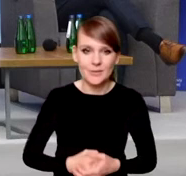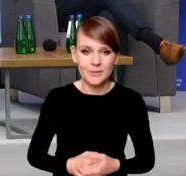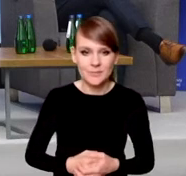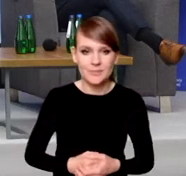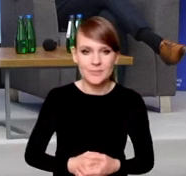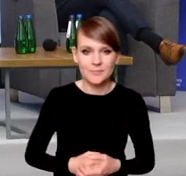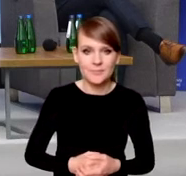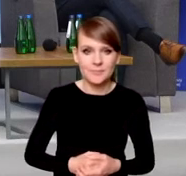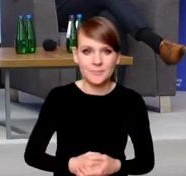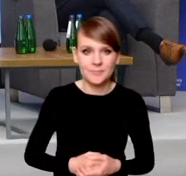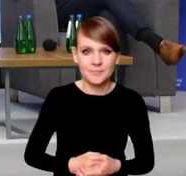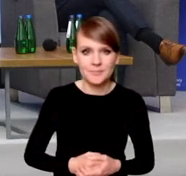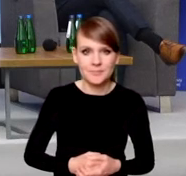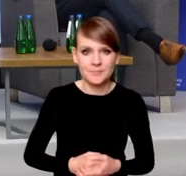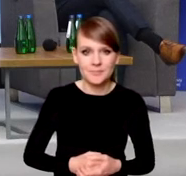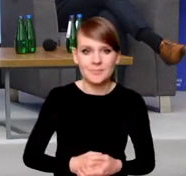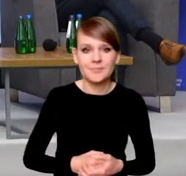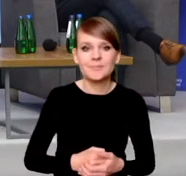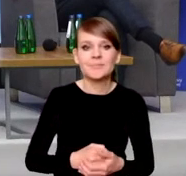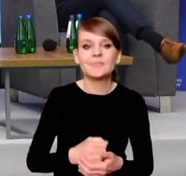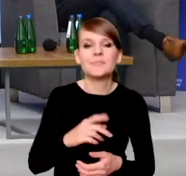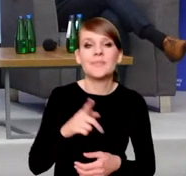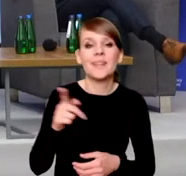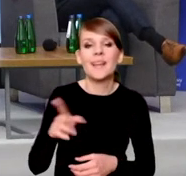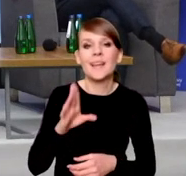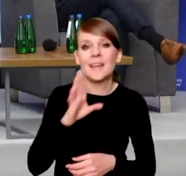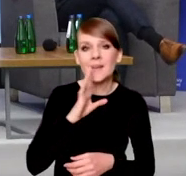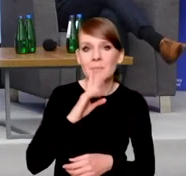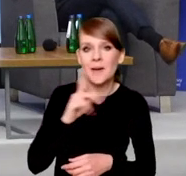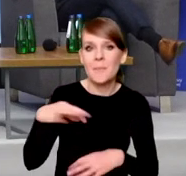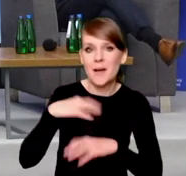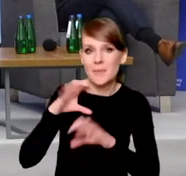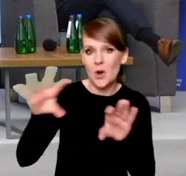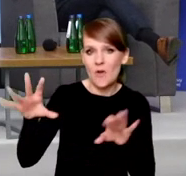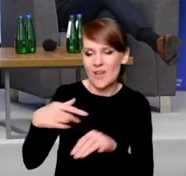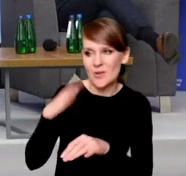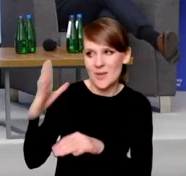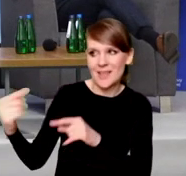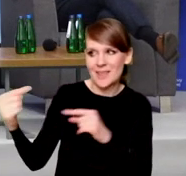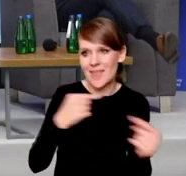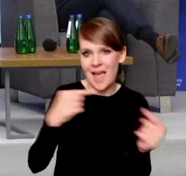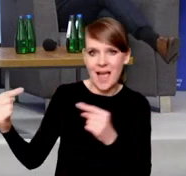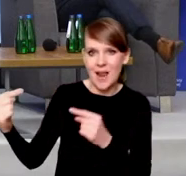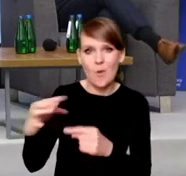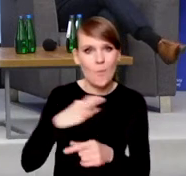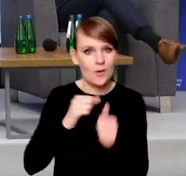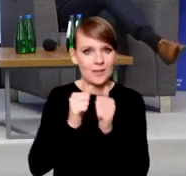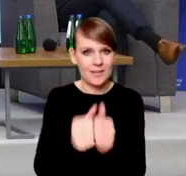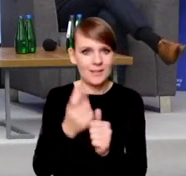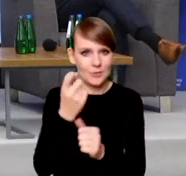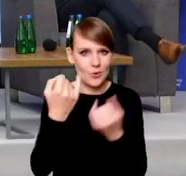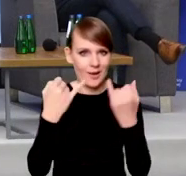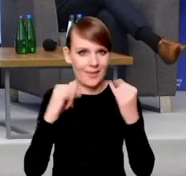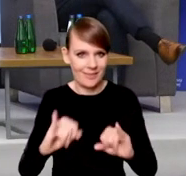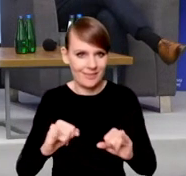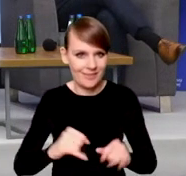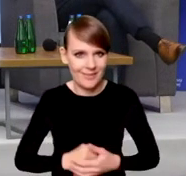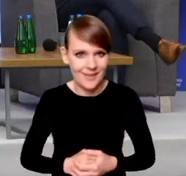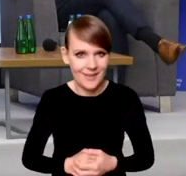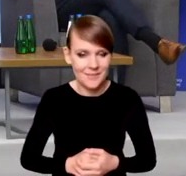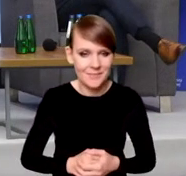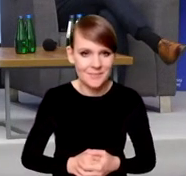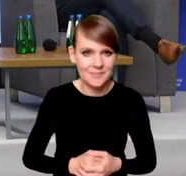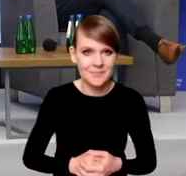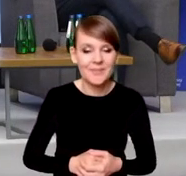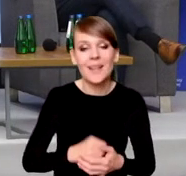Będziemy mieli chyba dialog z panią profesor, bo mam chyba odmienne zdanie w tym zakresie. Jest jednak punkt